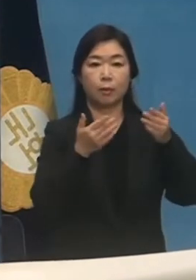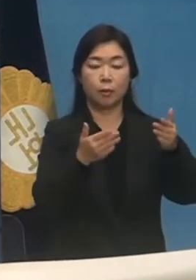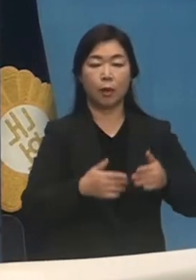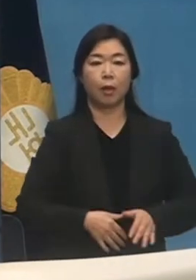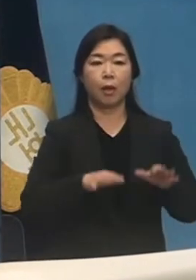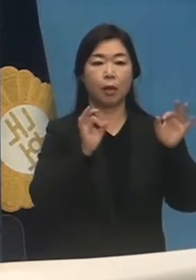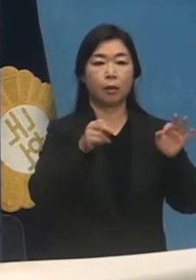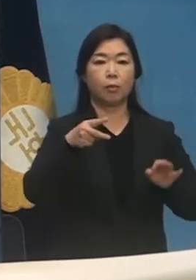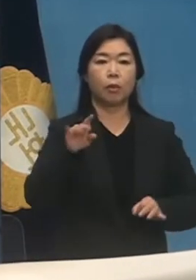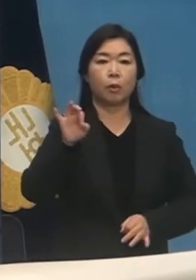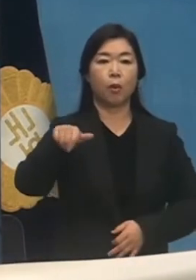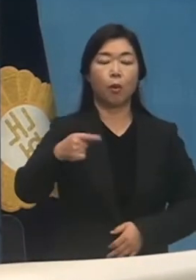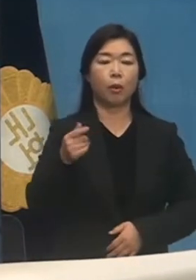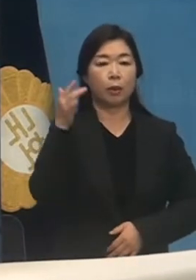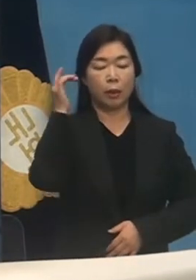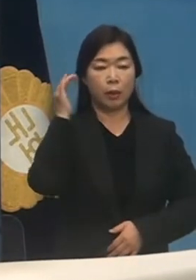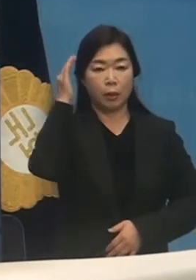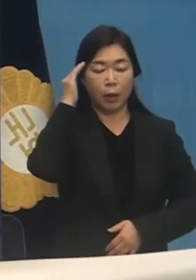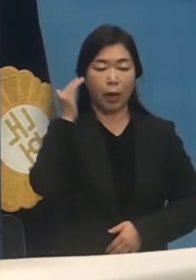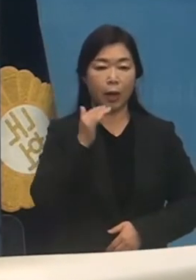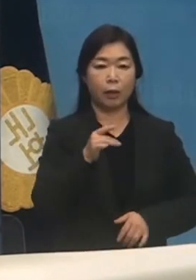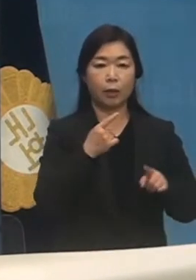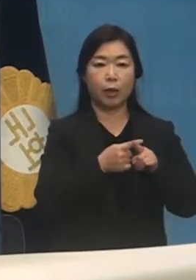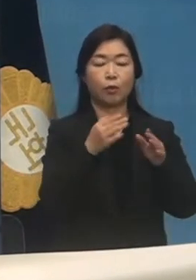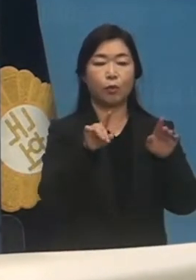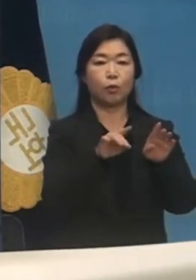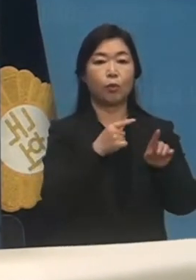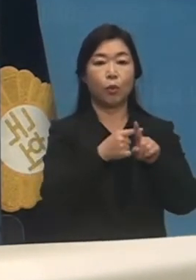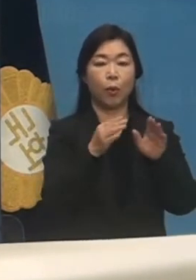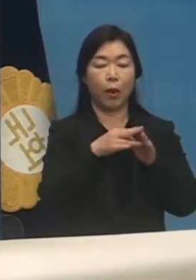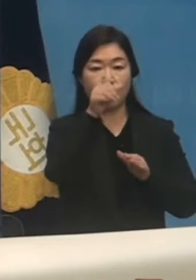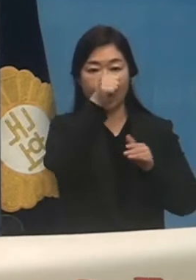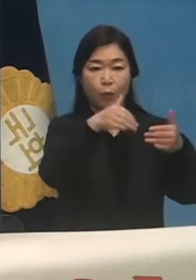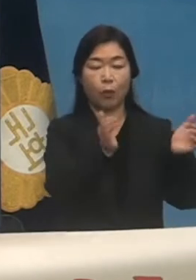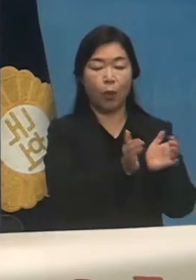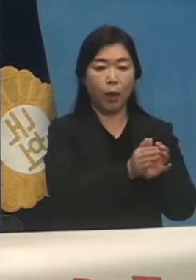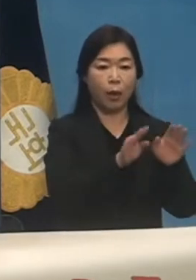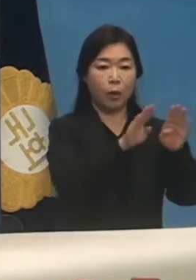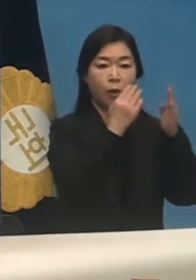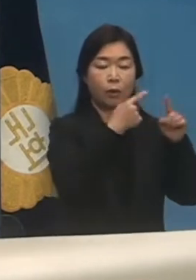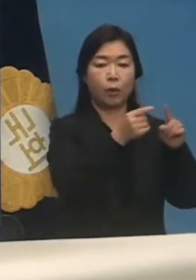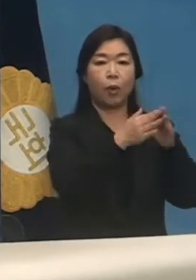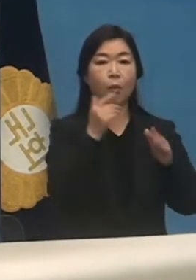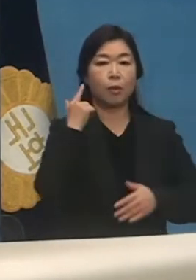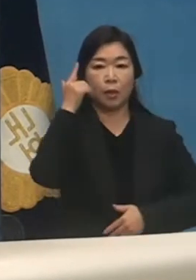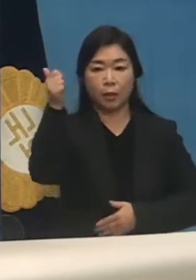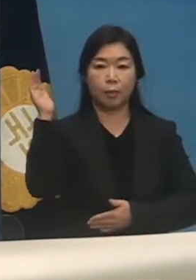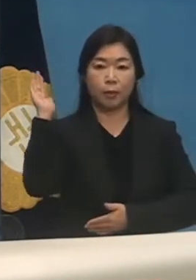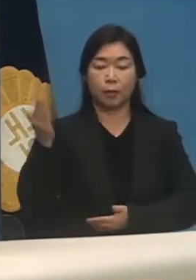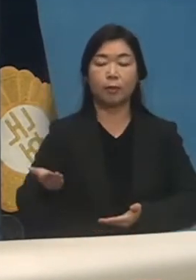김성근 대한예수교장로의 열린교회 목사님께서 해주시겠습니다.